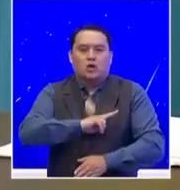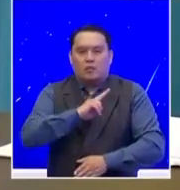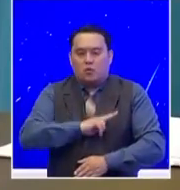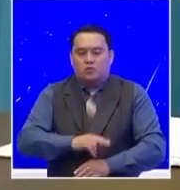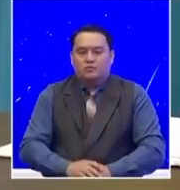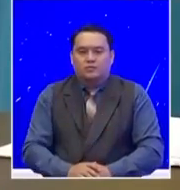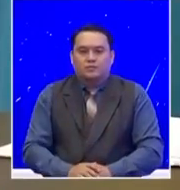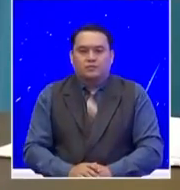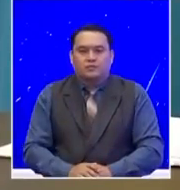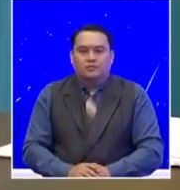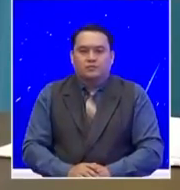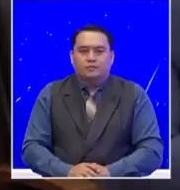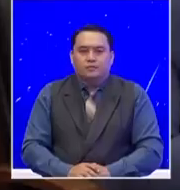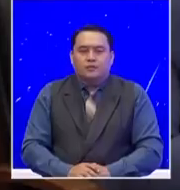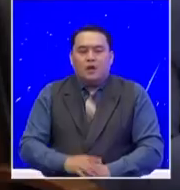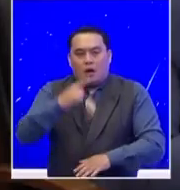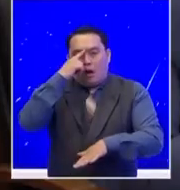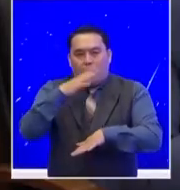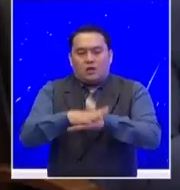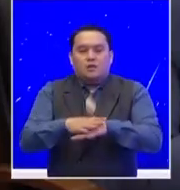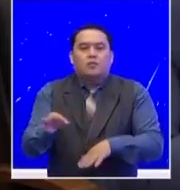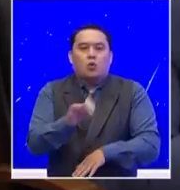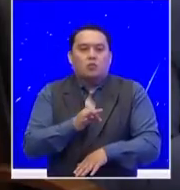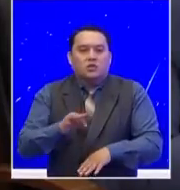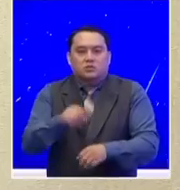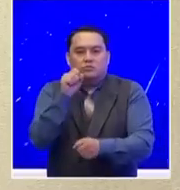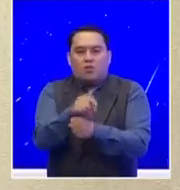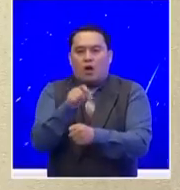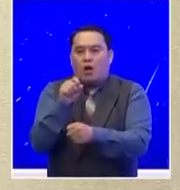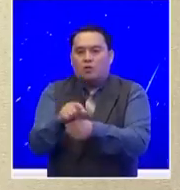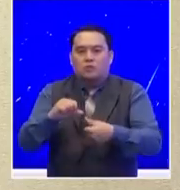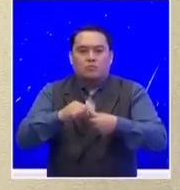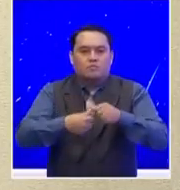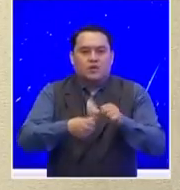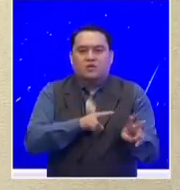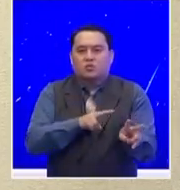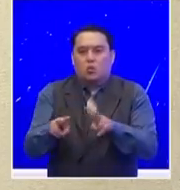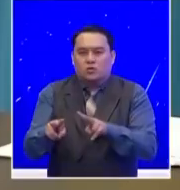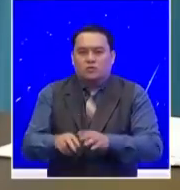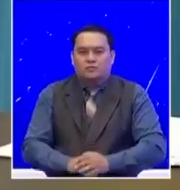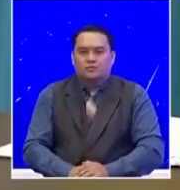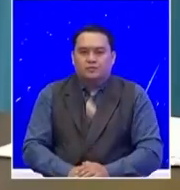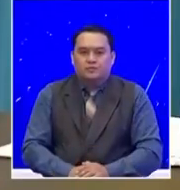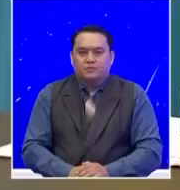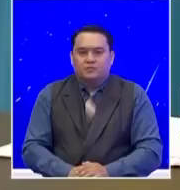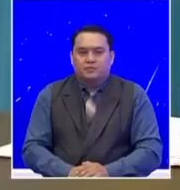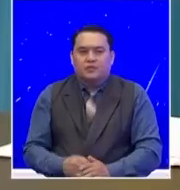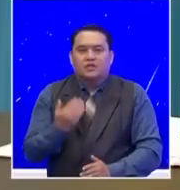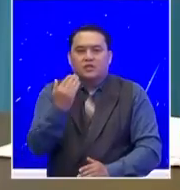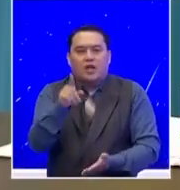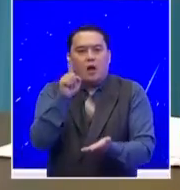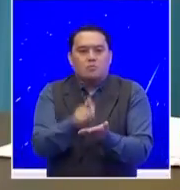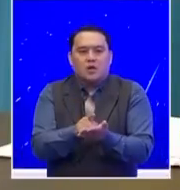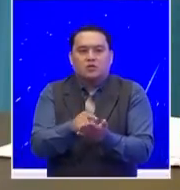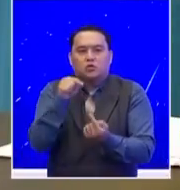заявил глава ЖТСУ. Амандык Баталов поручил ответственным лицам постоянно держать ситуацию на контроле. Уже ты должен четко